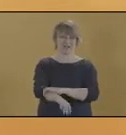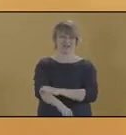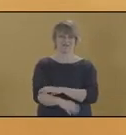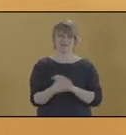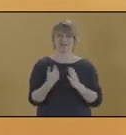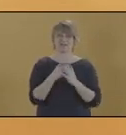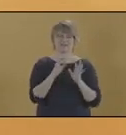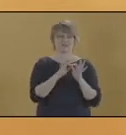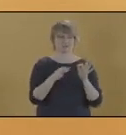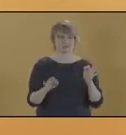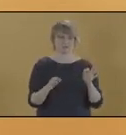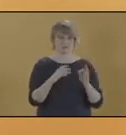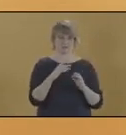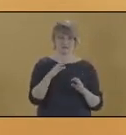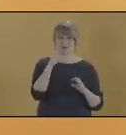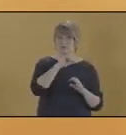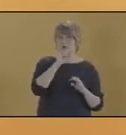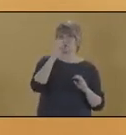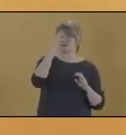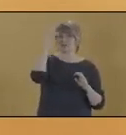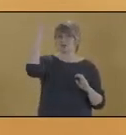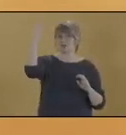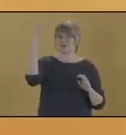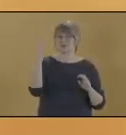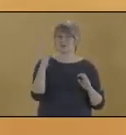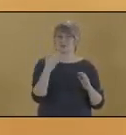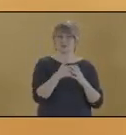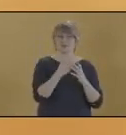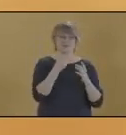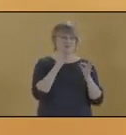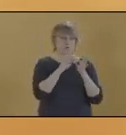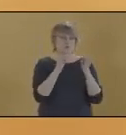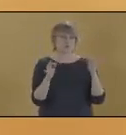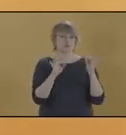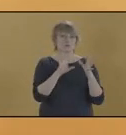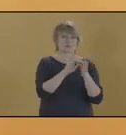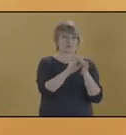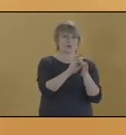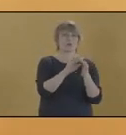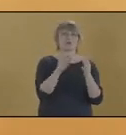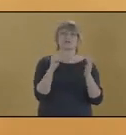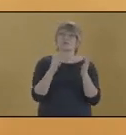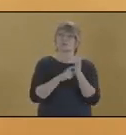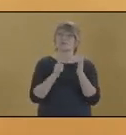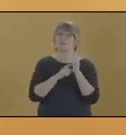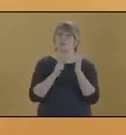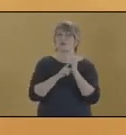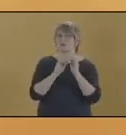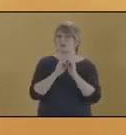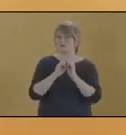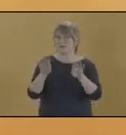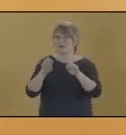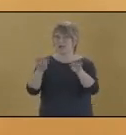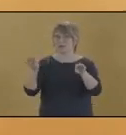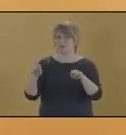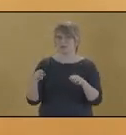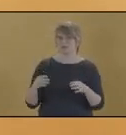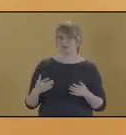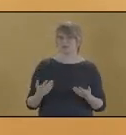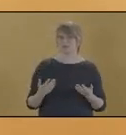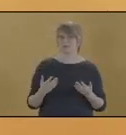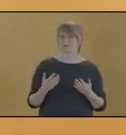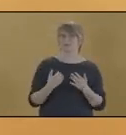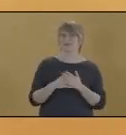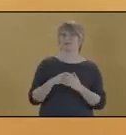Welche Funktionen Verschwörungstheorien erfüllen sollen und warum sie verbreitet werden. Und wir wollen eben auch eine